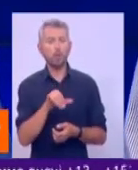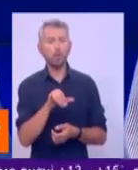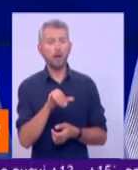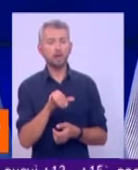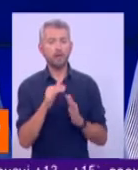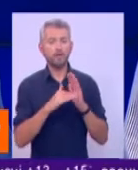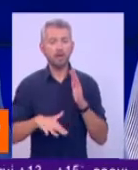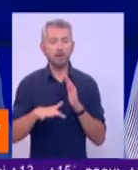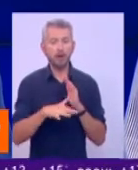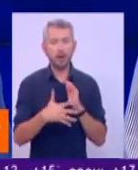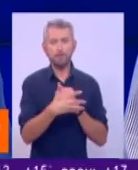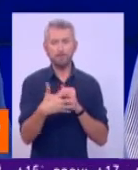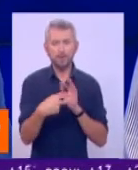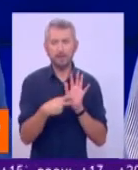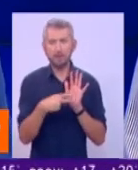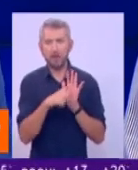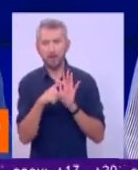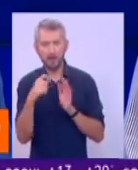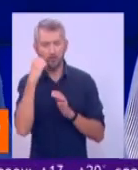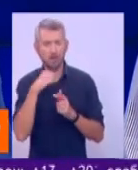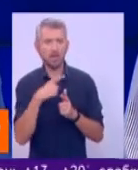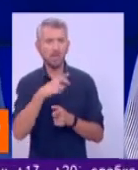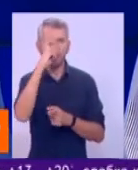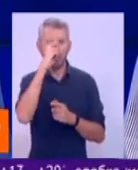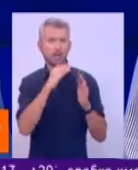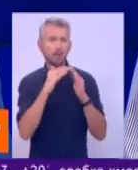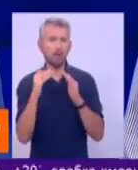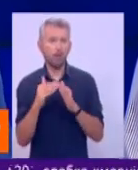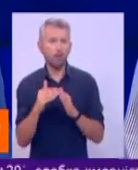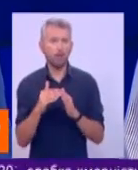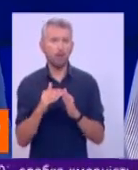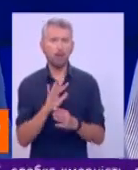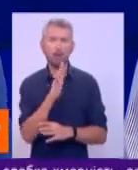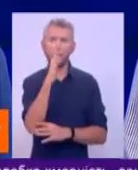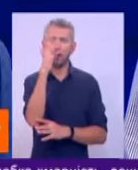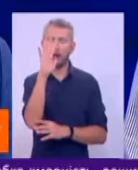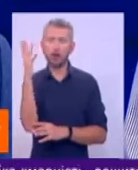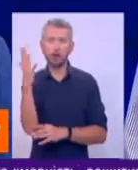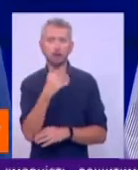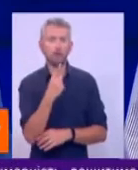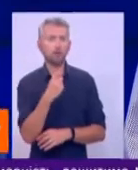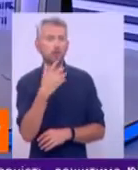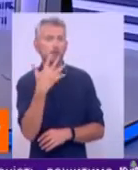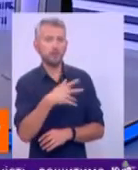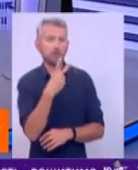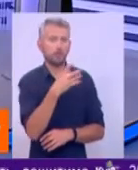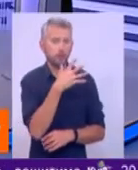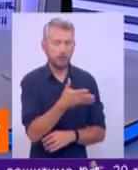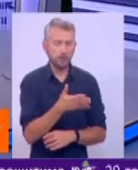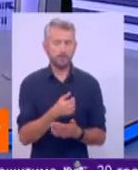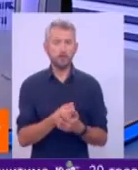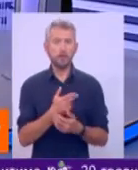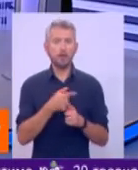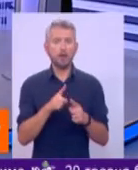во дворах 5-7-этажек старых, да, или царских домов, высоченные деревья. 150-200-летние. Да,